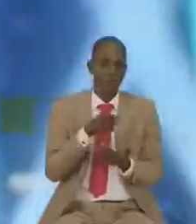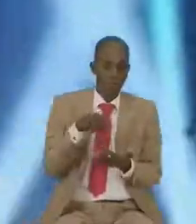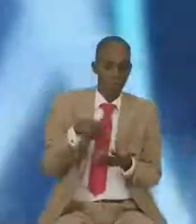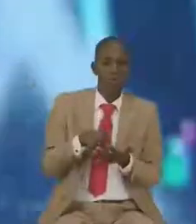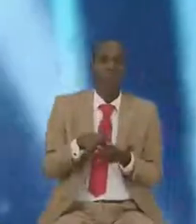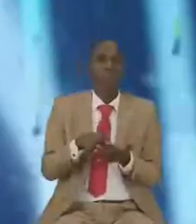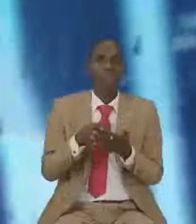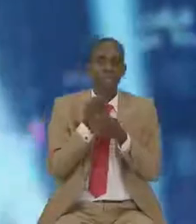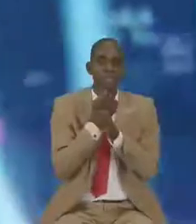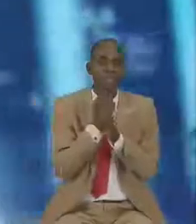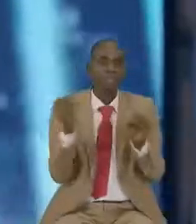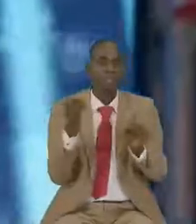Jésus-Christ.